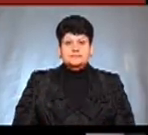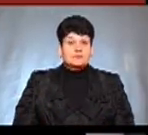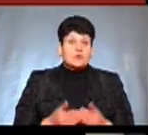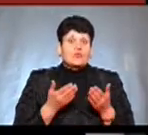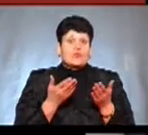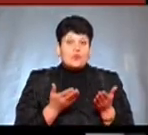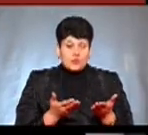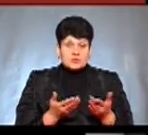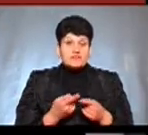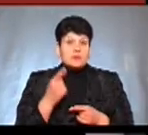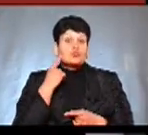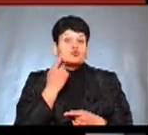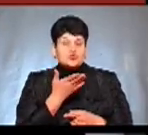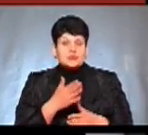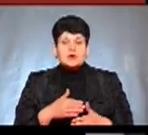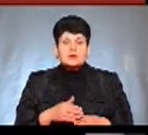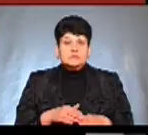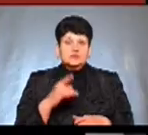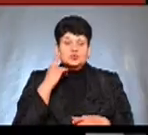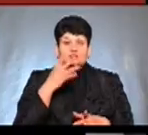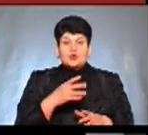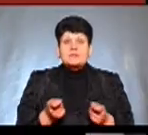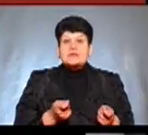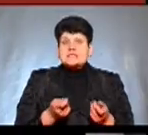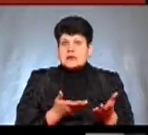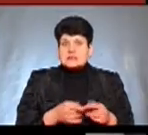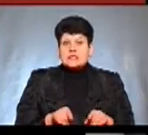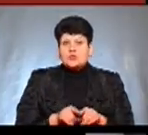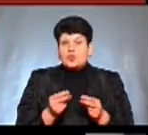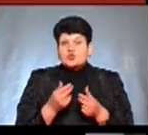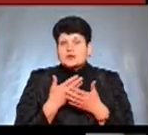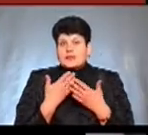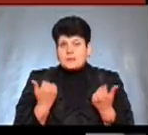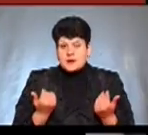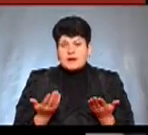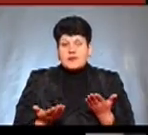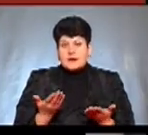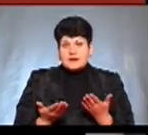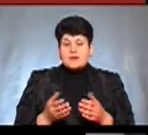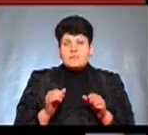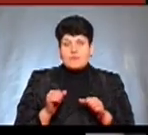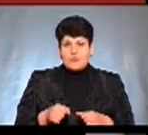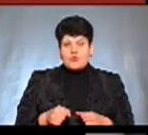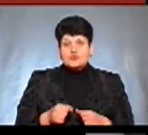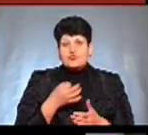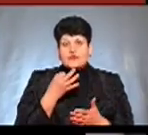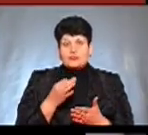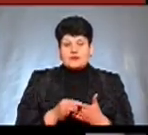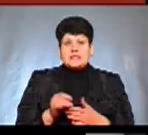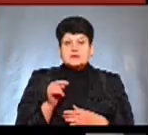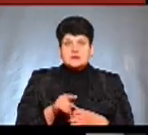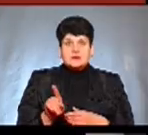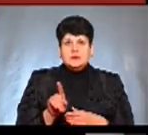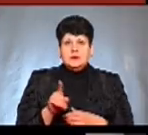власне, почули позицію адміністрації, які, ну, власне, також грошей не мають, але десь можуть відповідати за те,